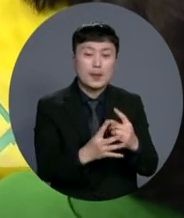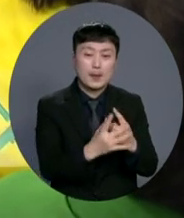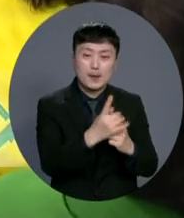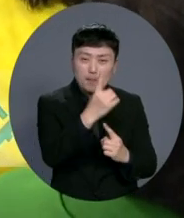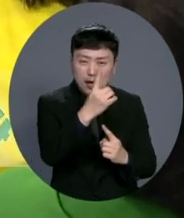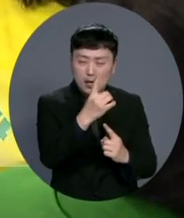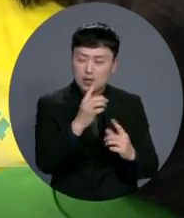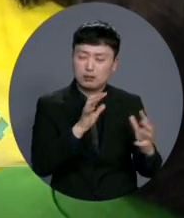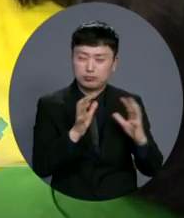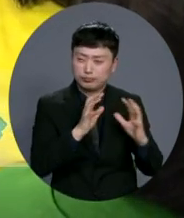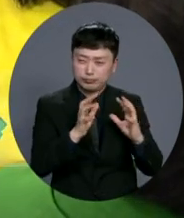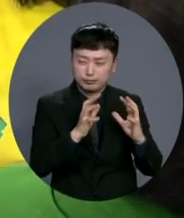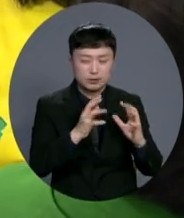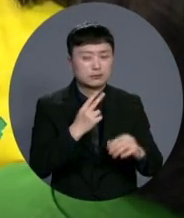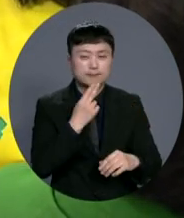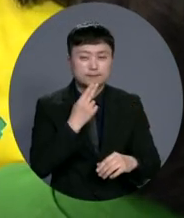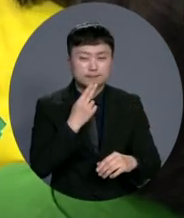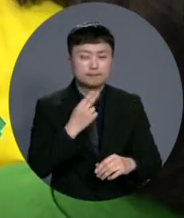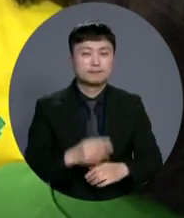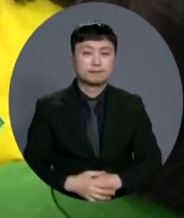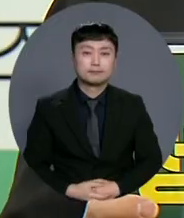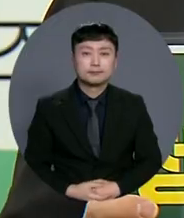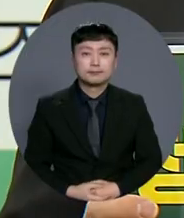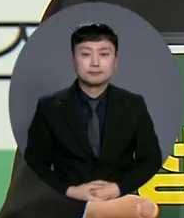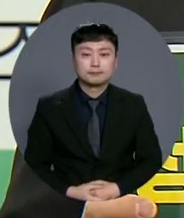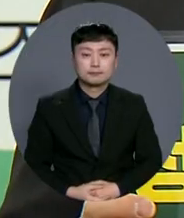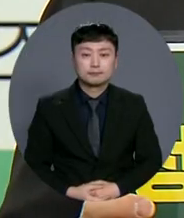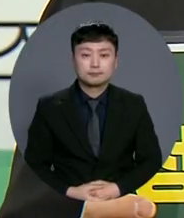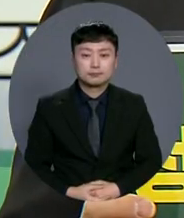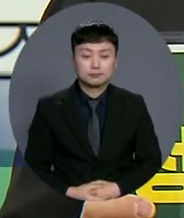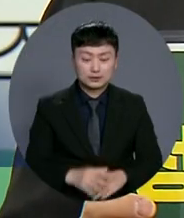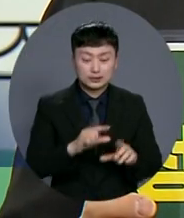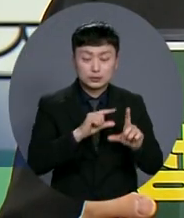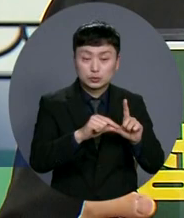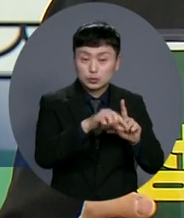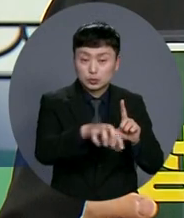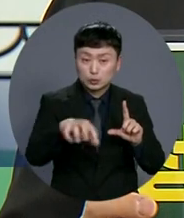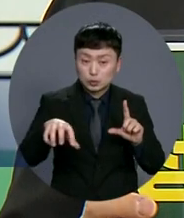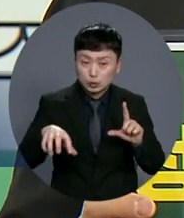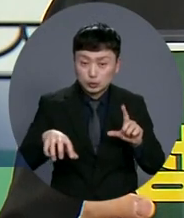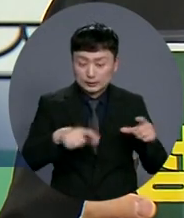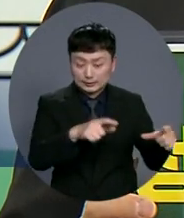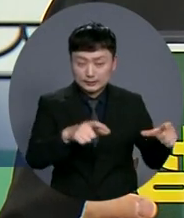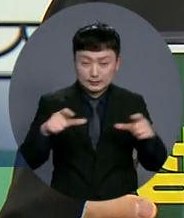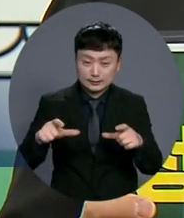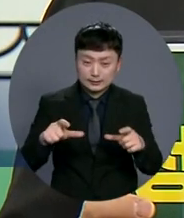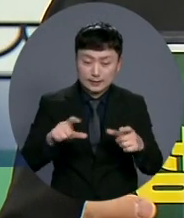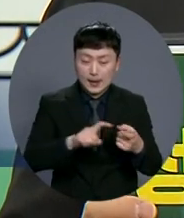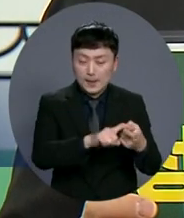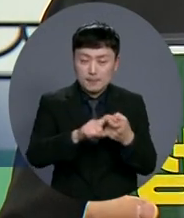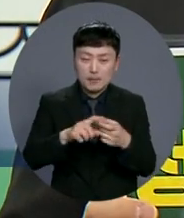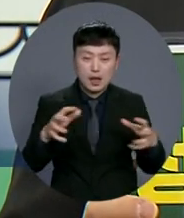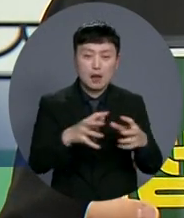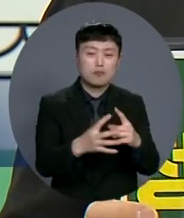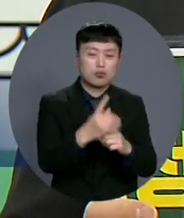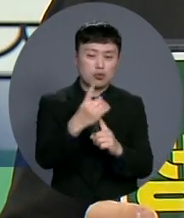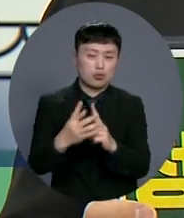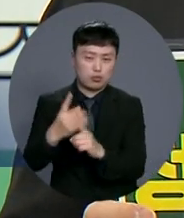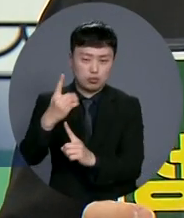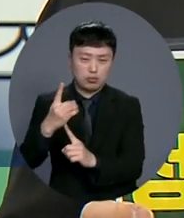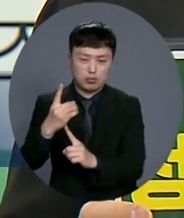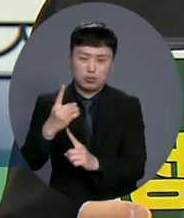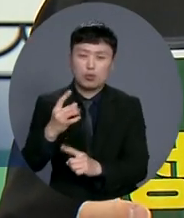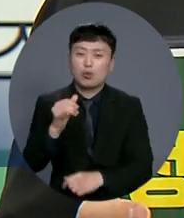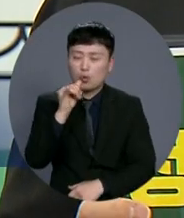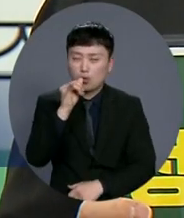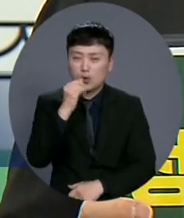방식은 논의하지 않았다고 설명했습니다. 일부 지역에서 지역구 연대의 가능성도 열어두고 있다라고 하는 건데